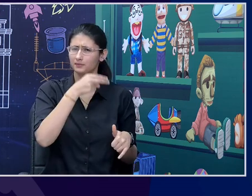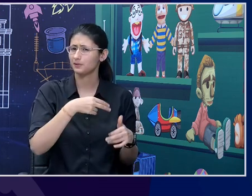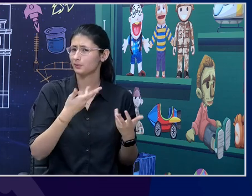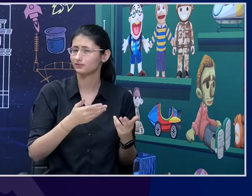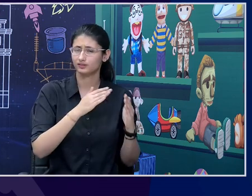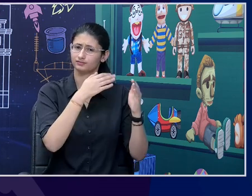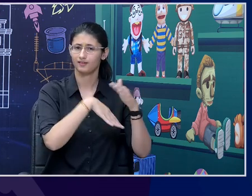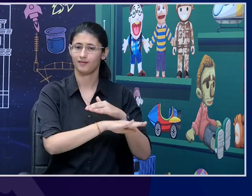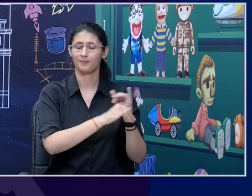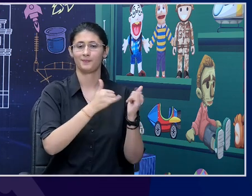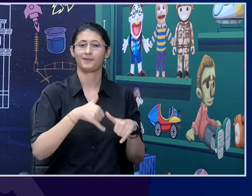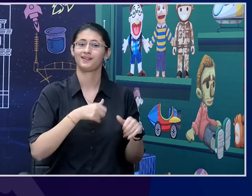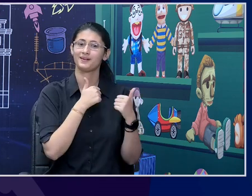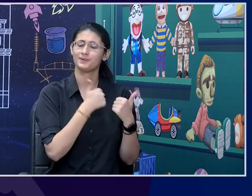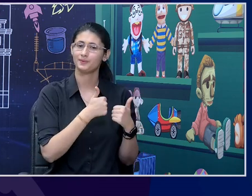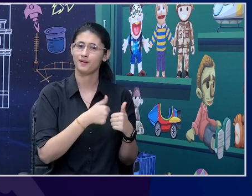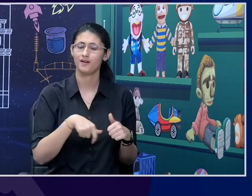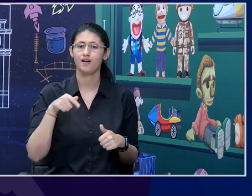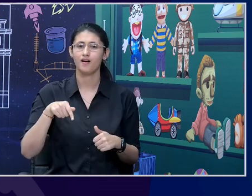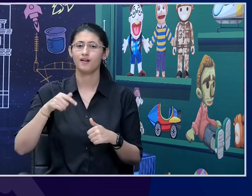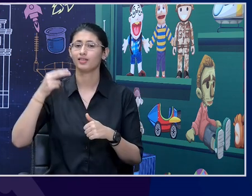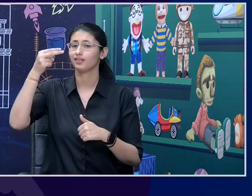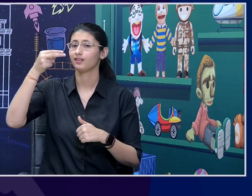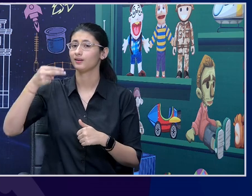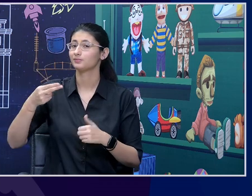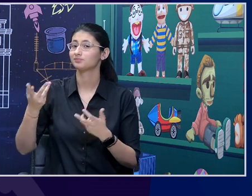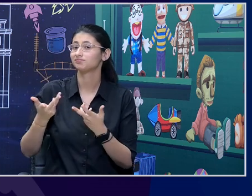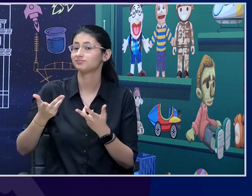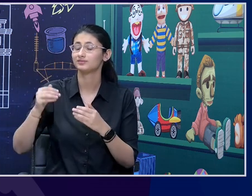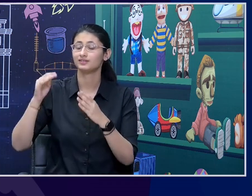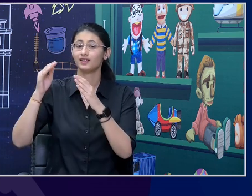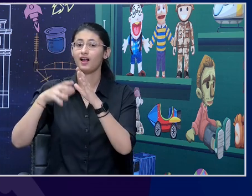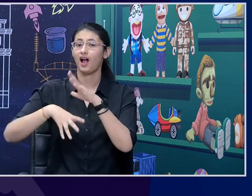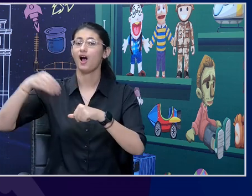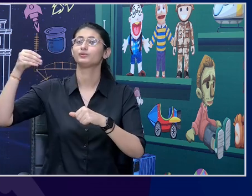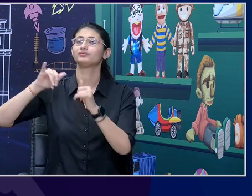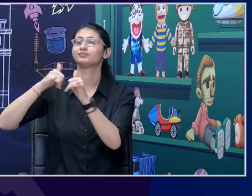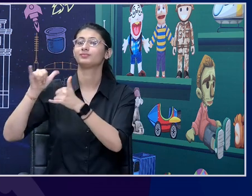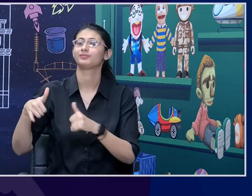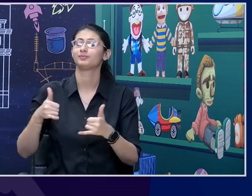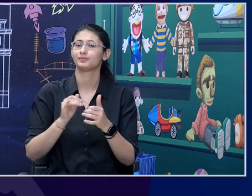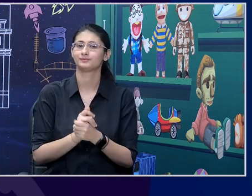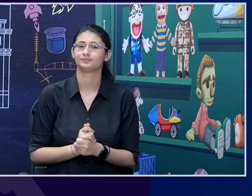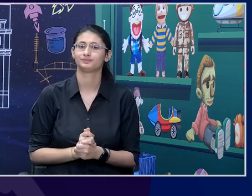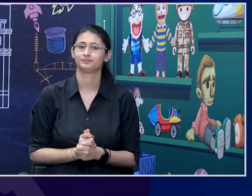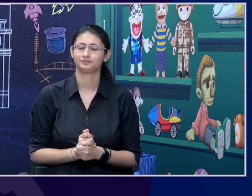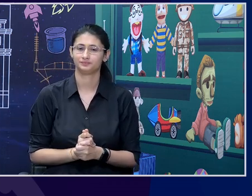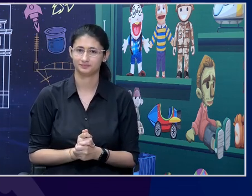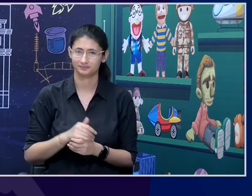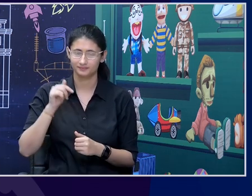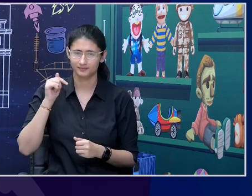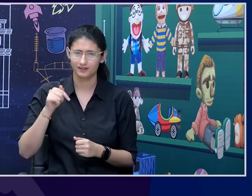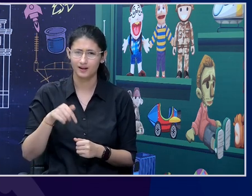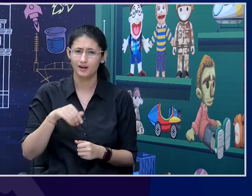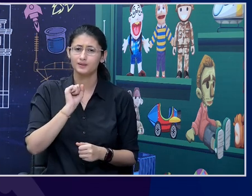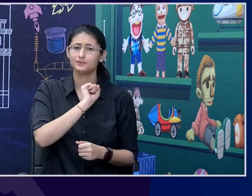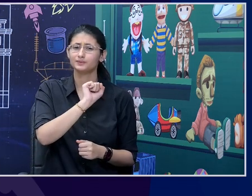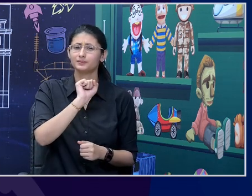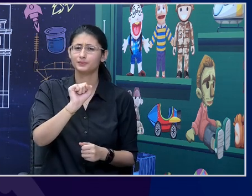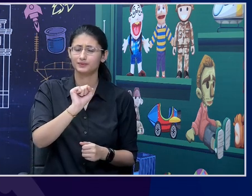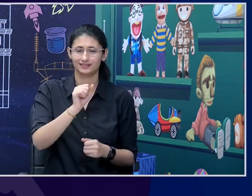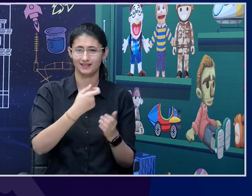के अंदर खेल सकते हैं तो कौन से खेल ऐसे हैं राहुल जी जो आप घर के अंदर खेलते द और आपको दांत नहीं पड़ती थी मम्मी कहती थी घर में हो तो